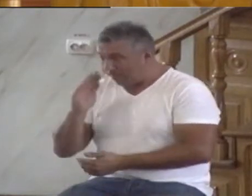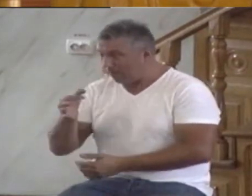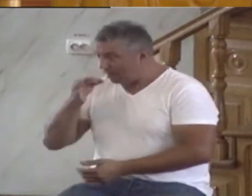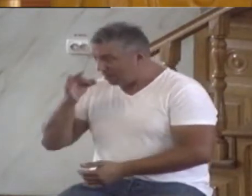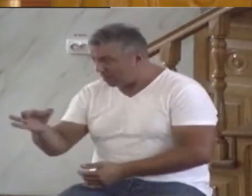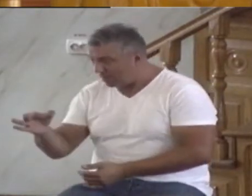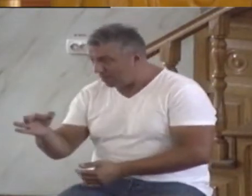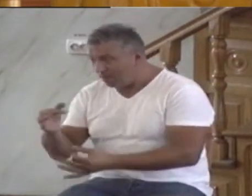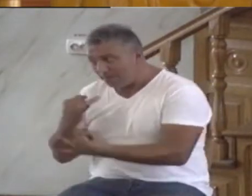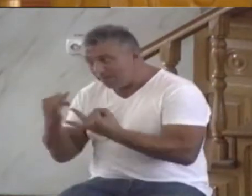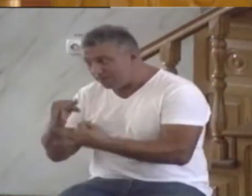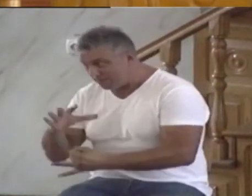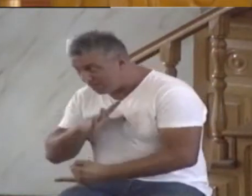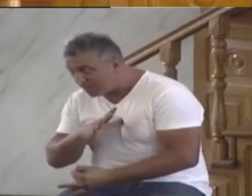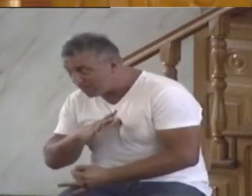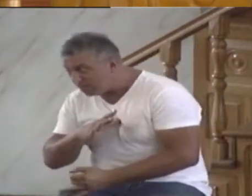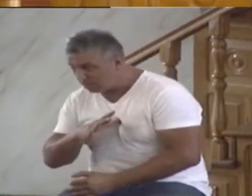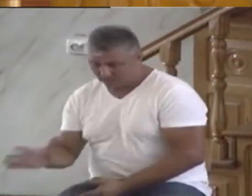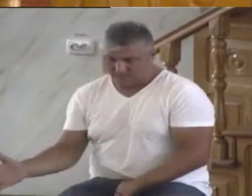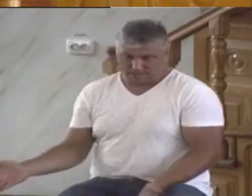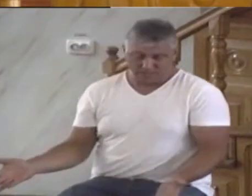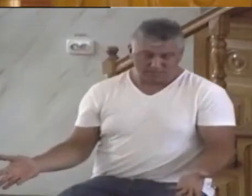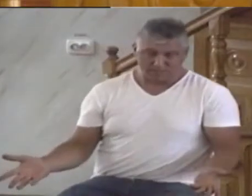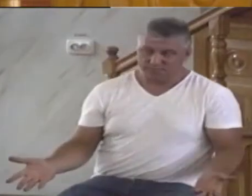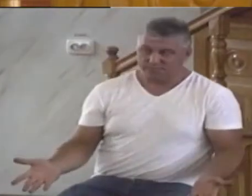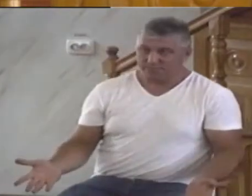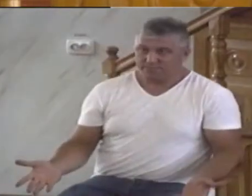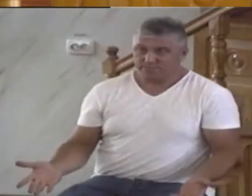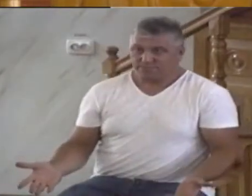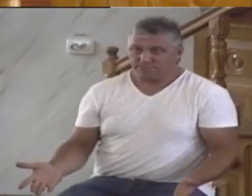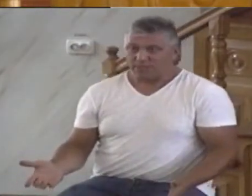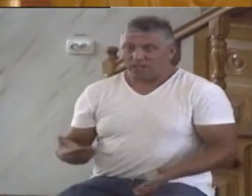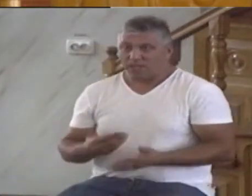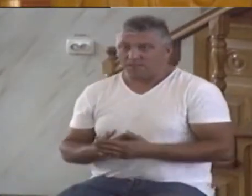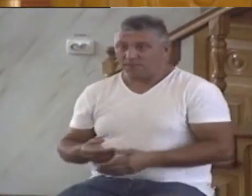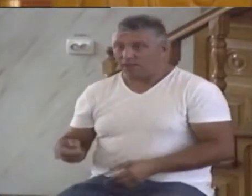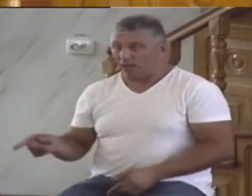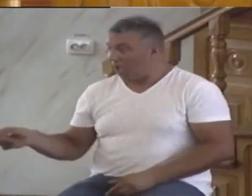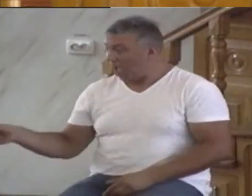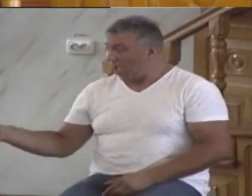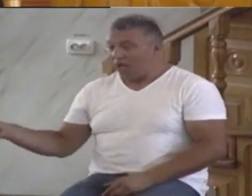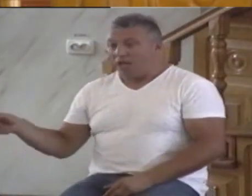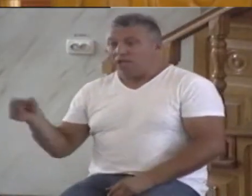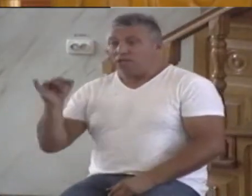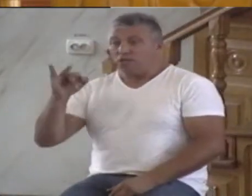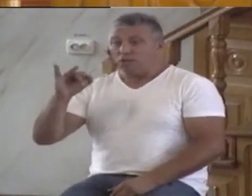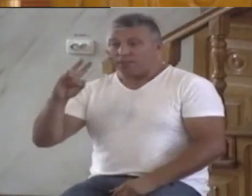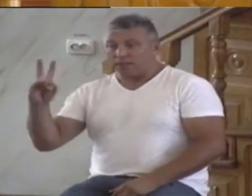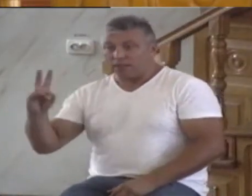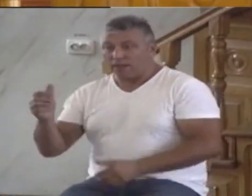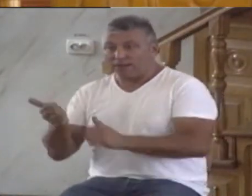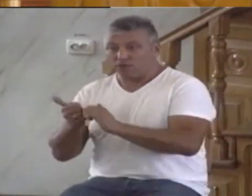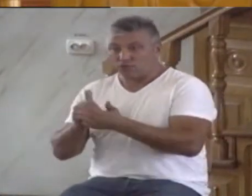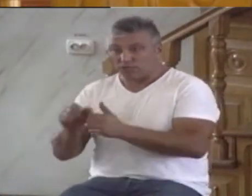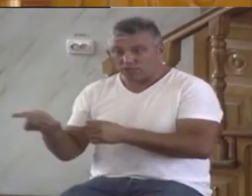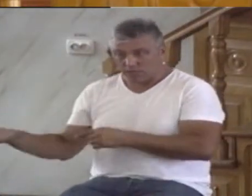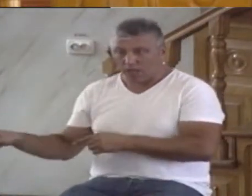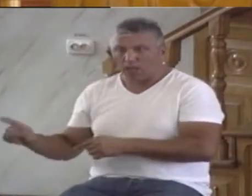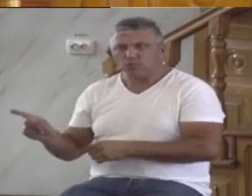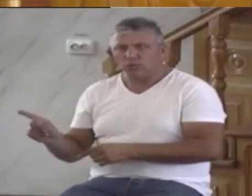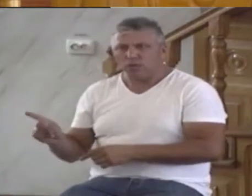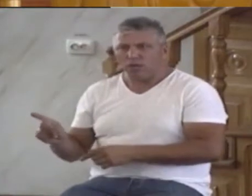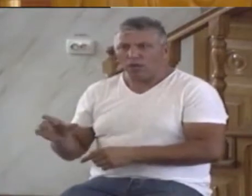заключалось не в том, что люди кланялись ему в ноги, одаривали подарками или выкрикивали какие-то